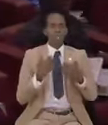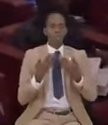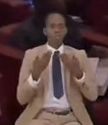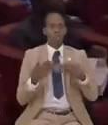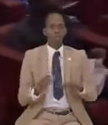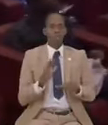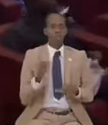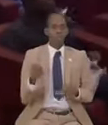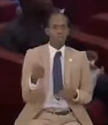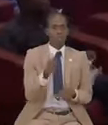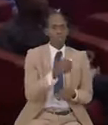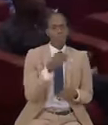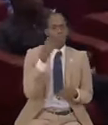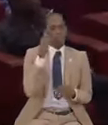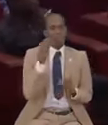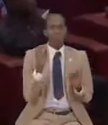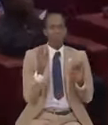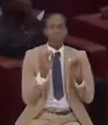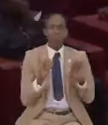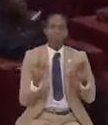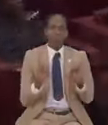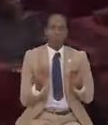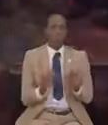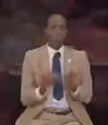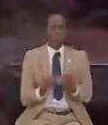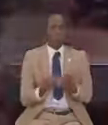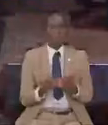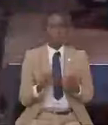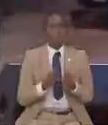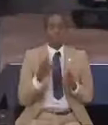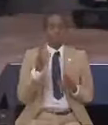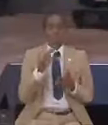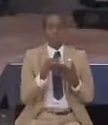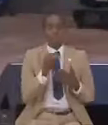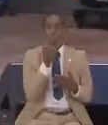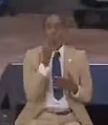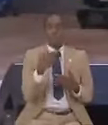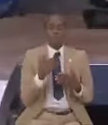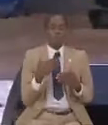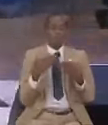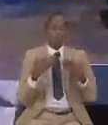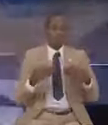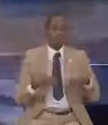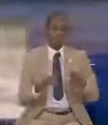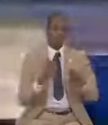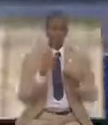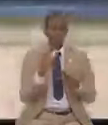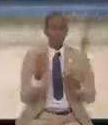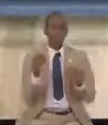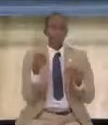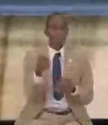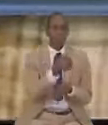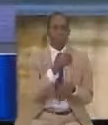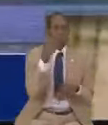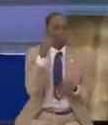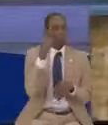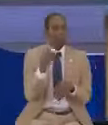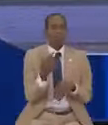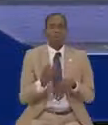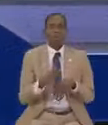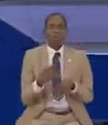y est 52 verset 3 quand ainsi par l'Éternel c'est gratuitement que vous avez été vendu pourquoi